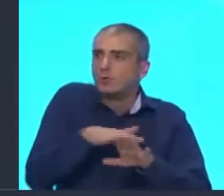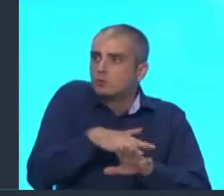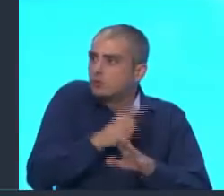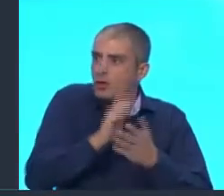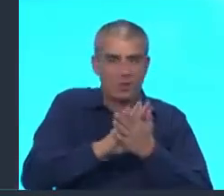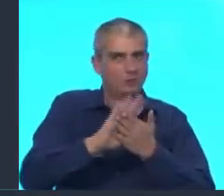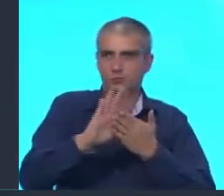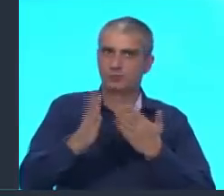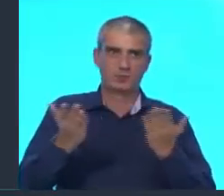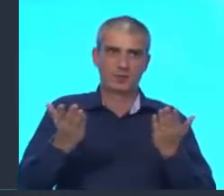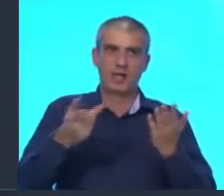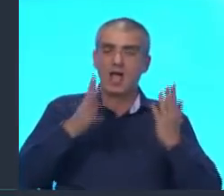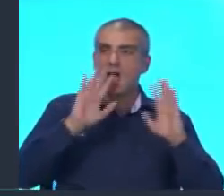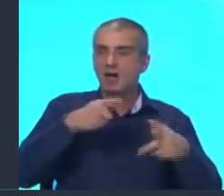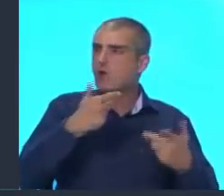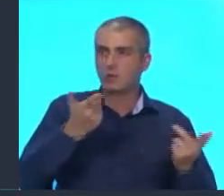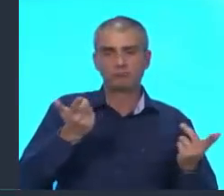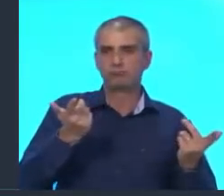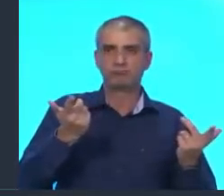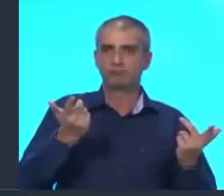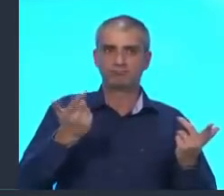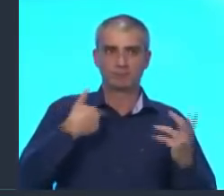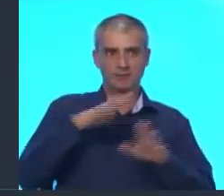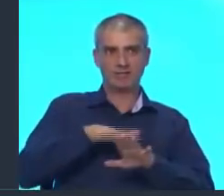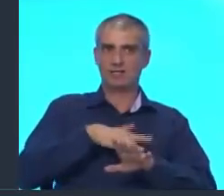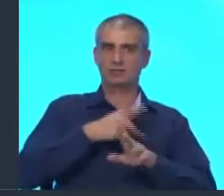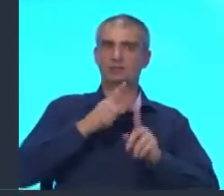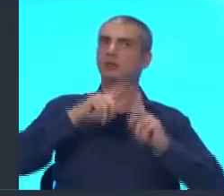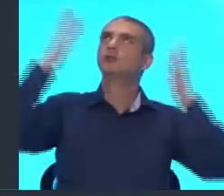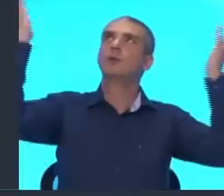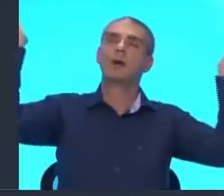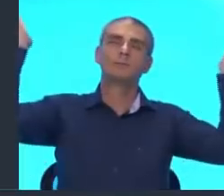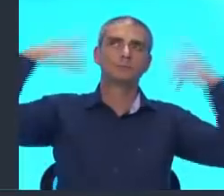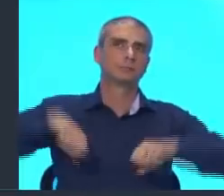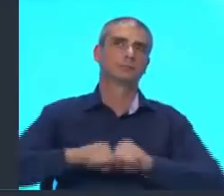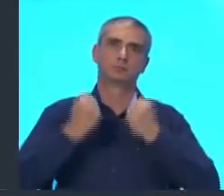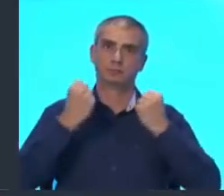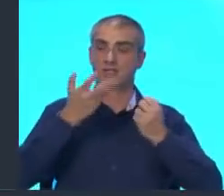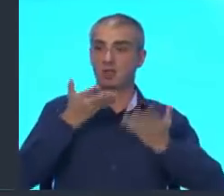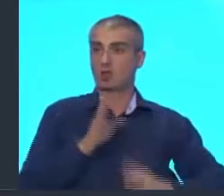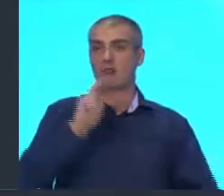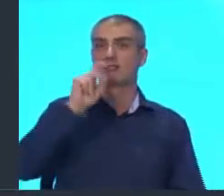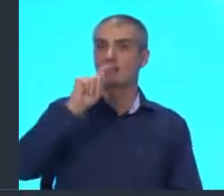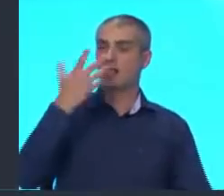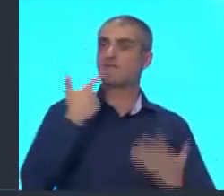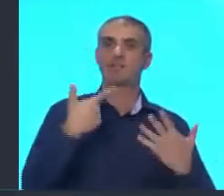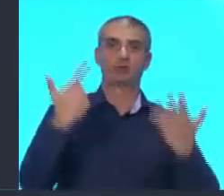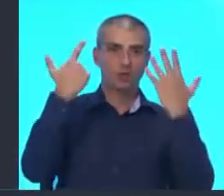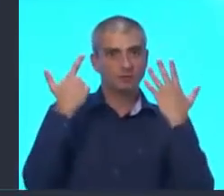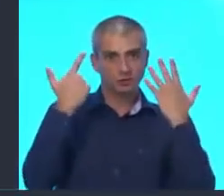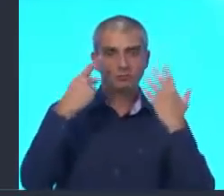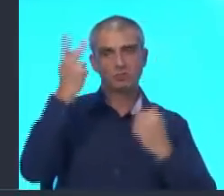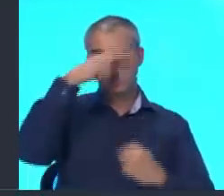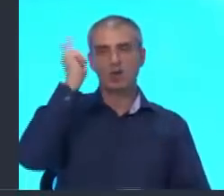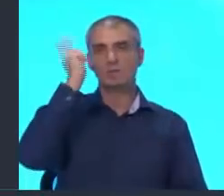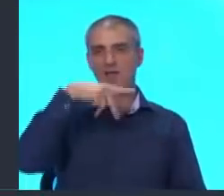זה אפילו במידה מסוימת הרגשתי שהשמיים קורסים עליי. כשנולד ניתאי לפני 7 שנים, הבינו הוריו